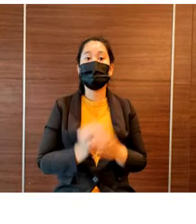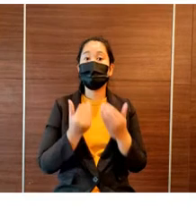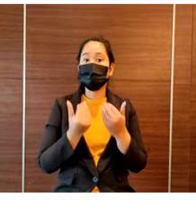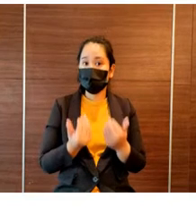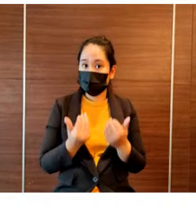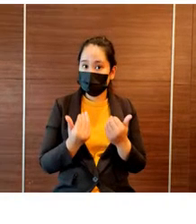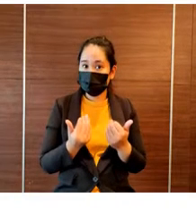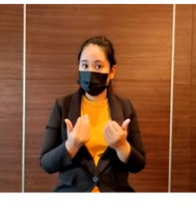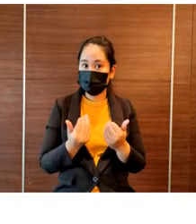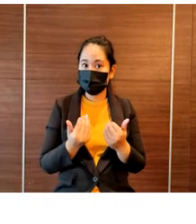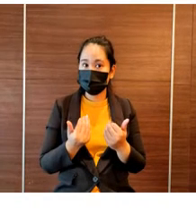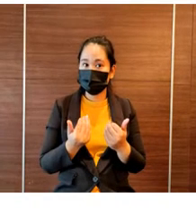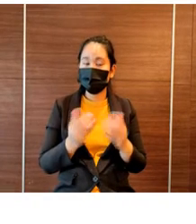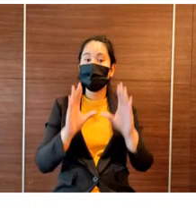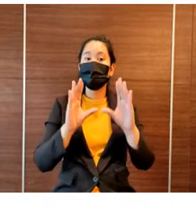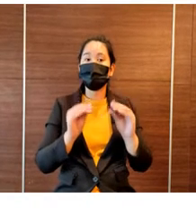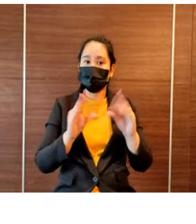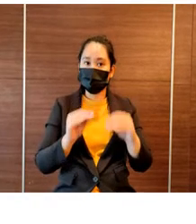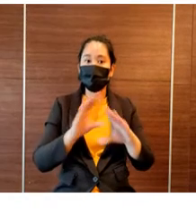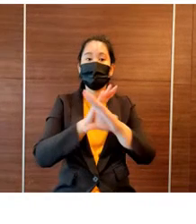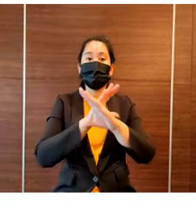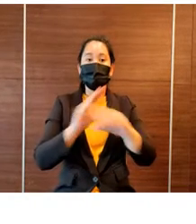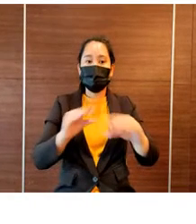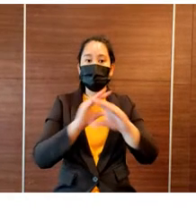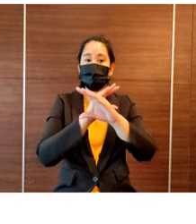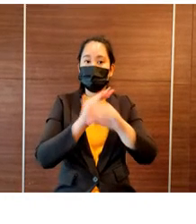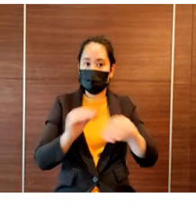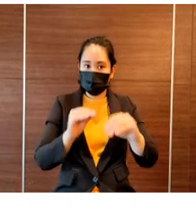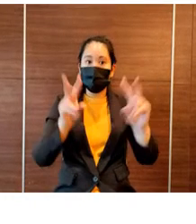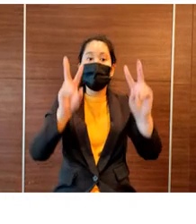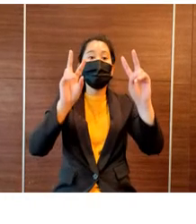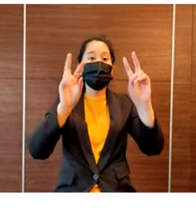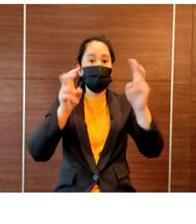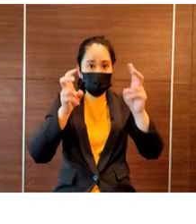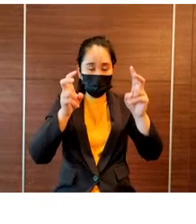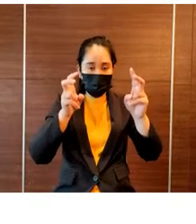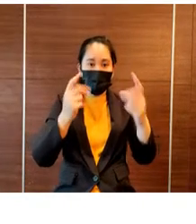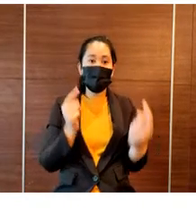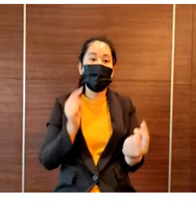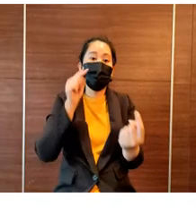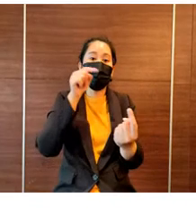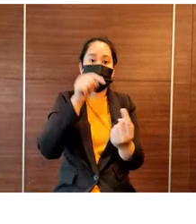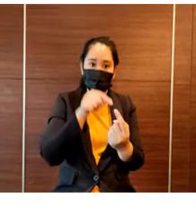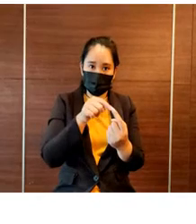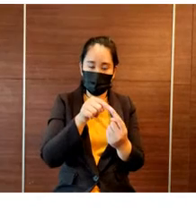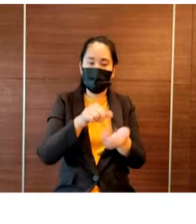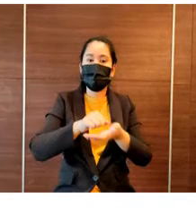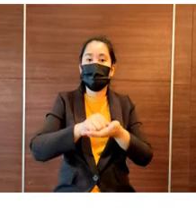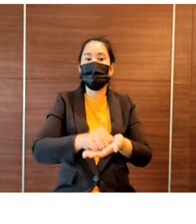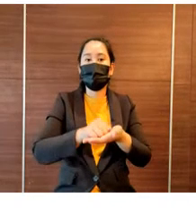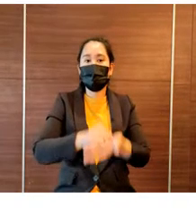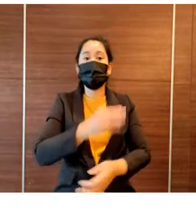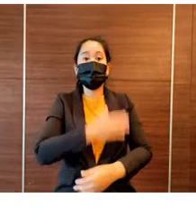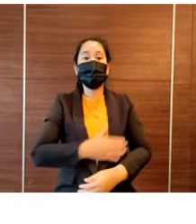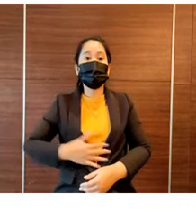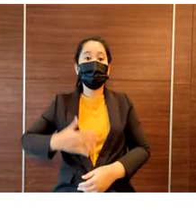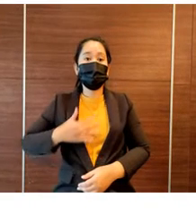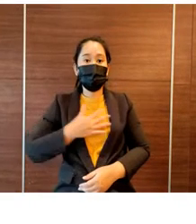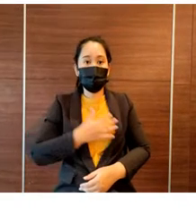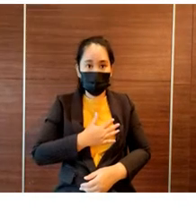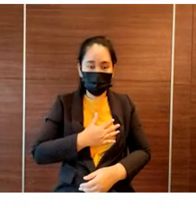เปิดงานประชุมเสวนาสัมมนาหัวข้อการเข้าถึงบริการสุขภาพและ